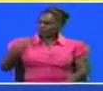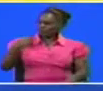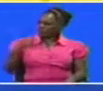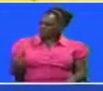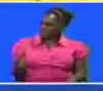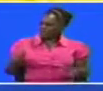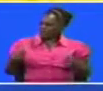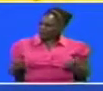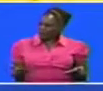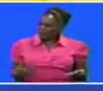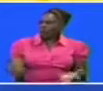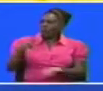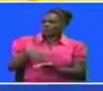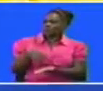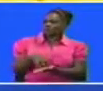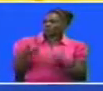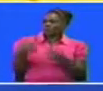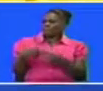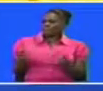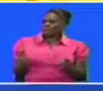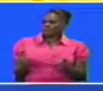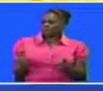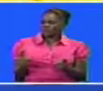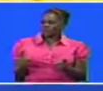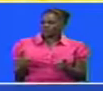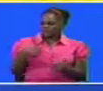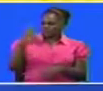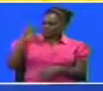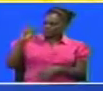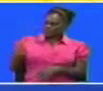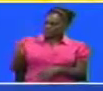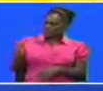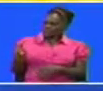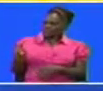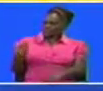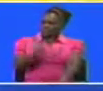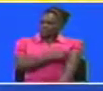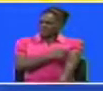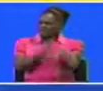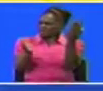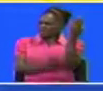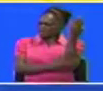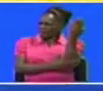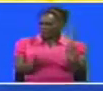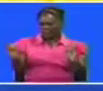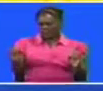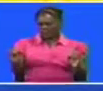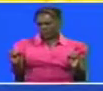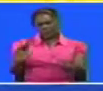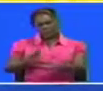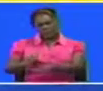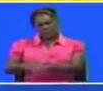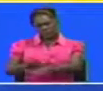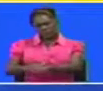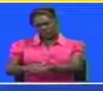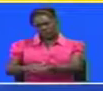of opposition from there. But in the national, I can say the league in Ghana is not too bad. It's not too bad, actually.